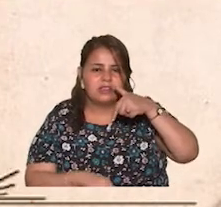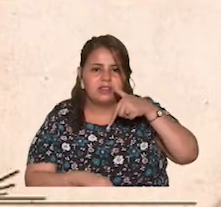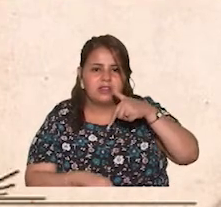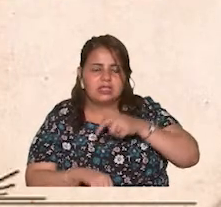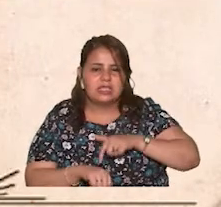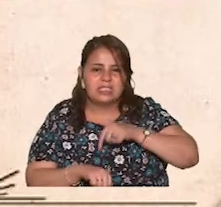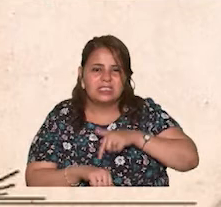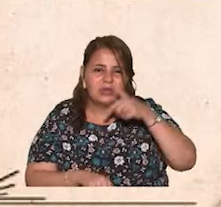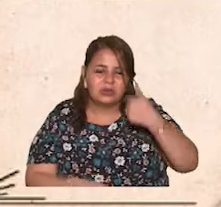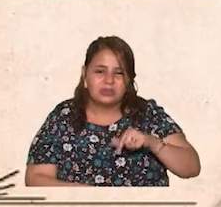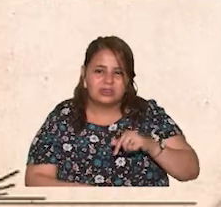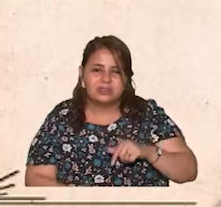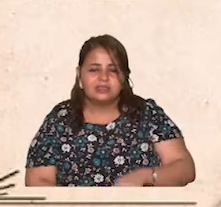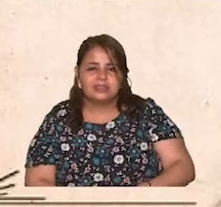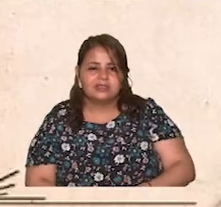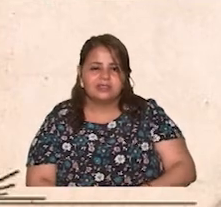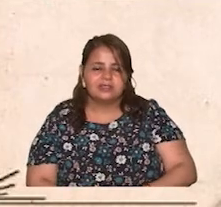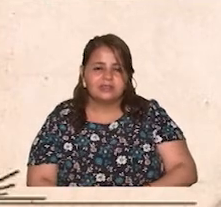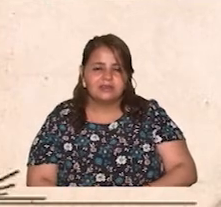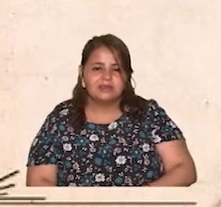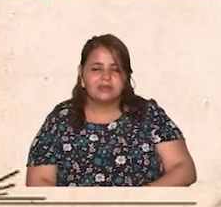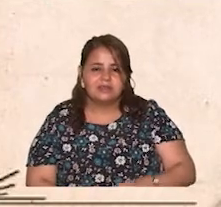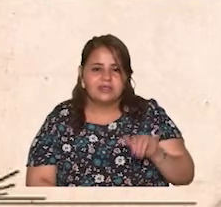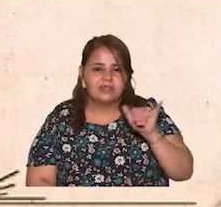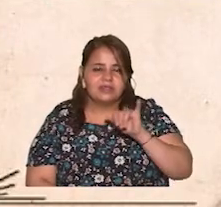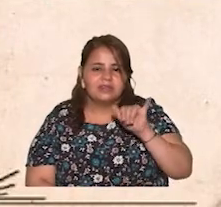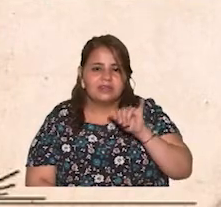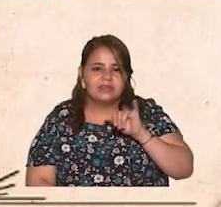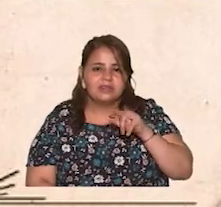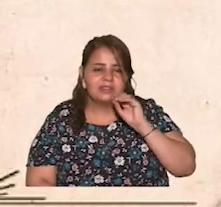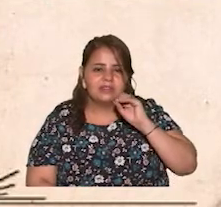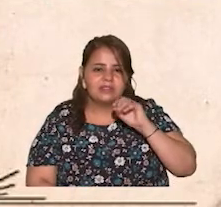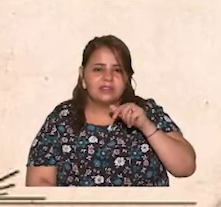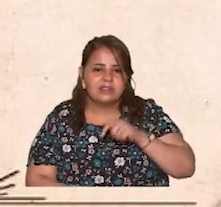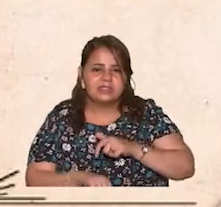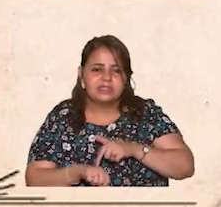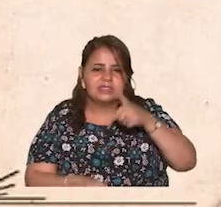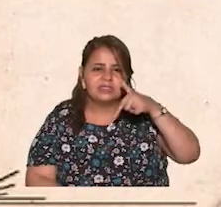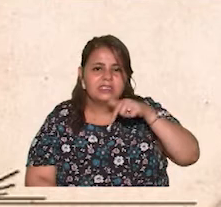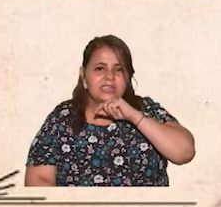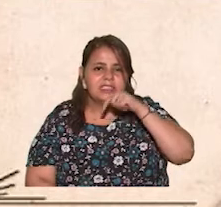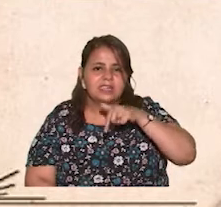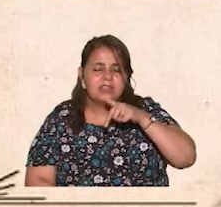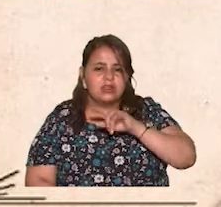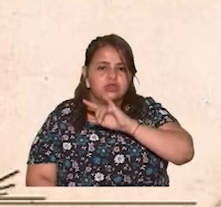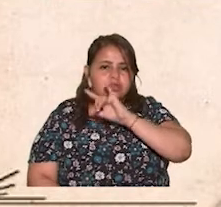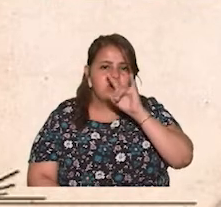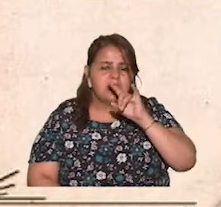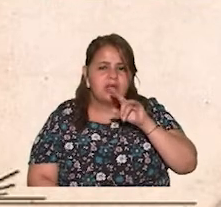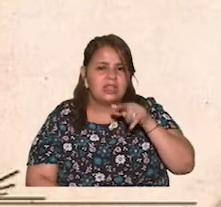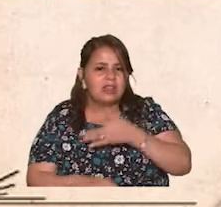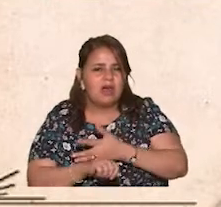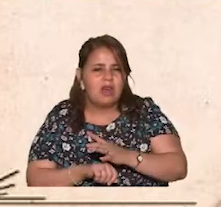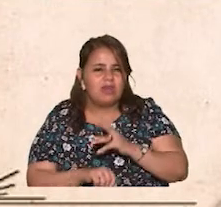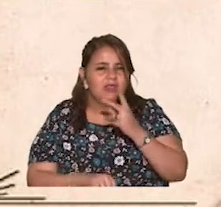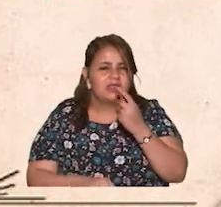مصري؟ 6 مصري. 6 سويدي يعني إيه؟ أيوة. يعني احنا عندنا ناس اصلا لما بتدخل 6 ودقيقتين تلاقي الشكاوي جات والايميلات جات، انت اتاخرت